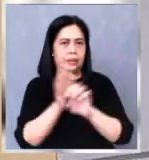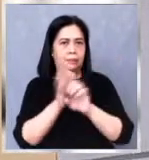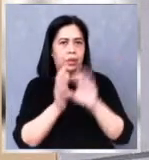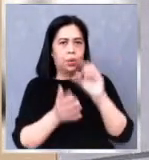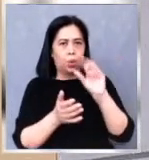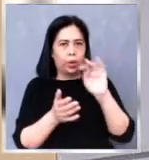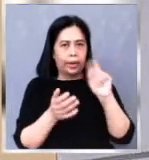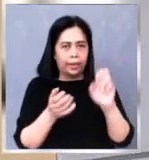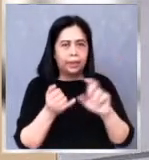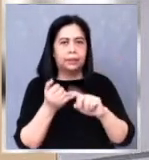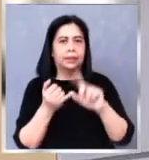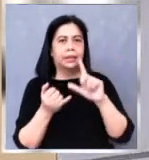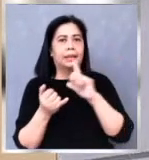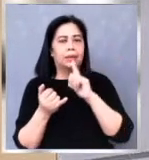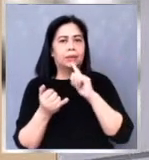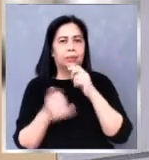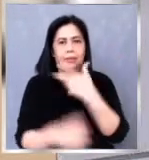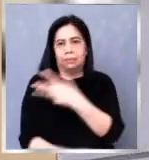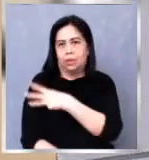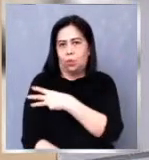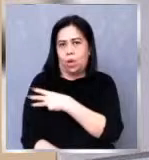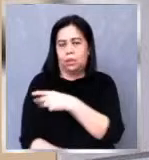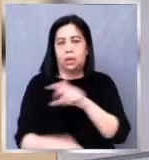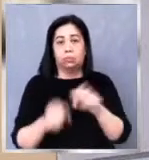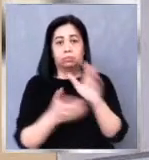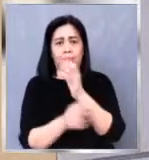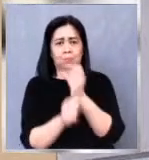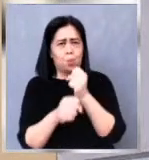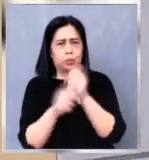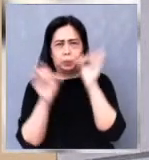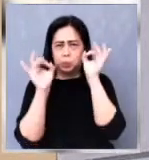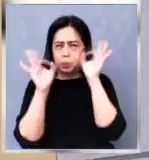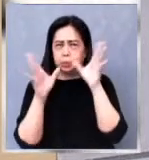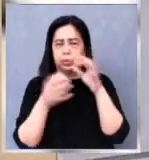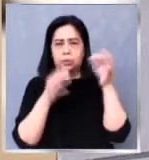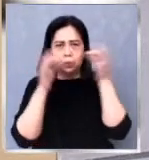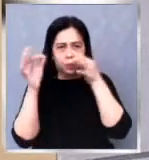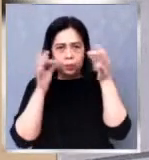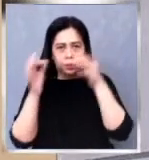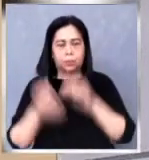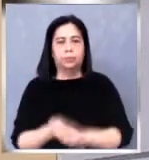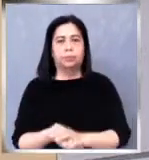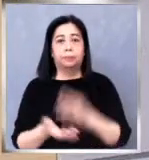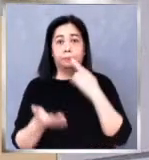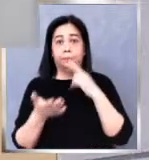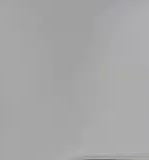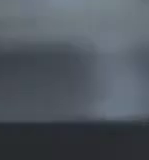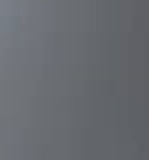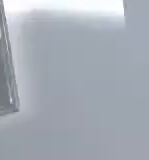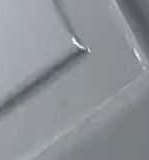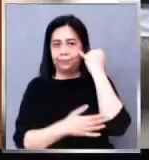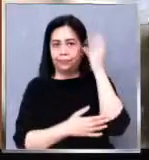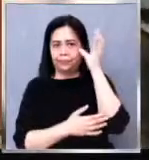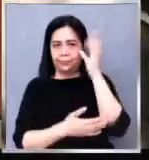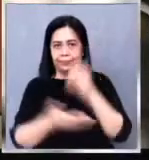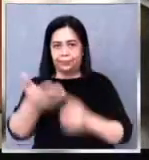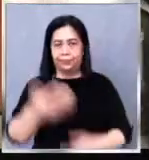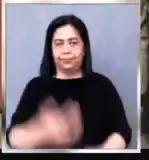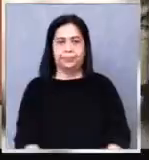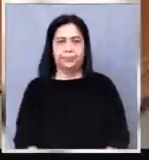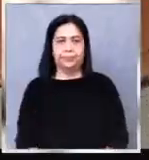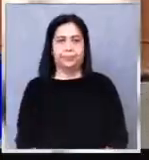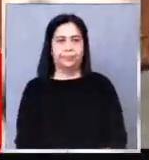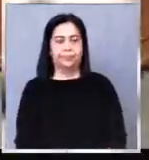liquid marijuana para makagawa ng mas delikadong droga. Nakatutok si John Consulta.